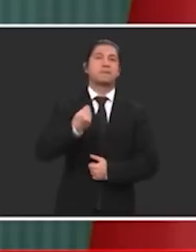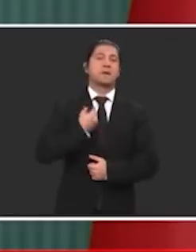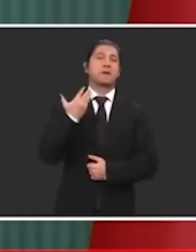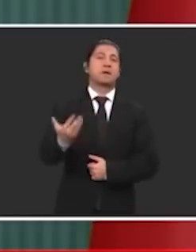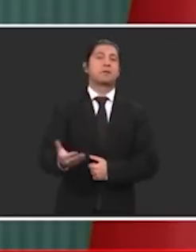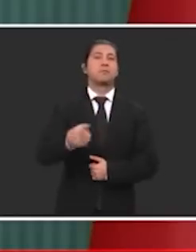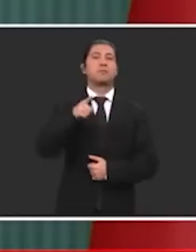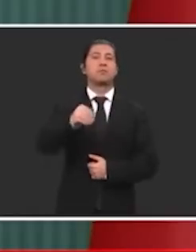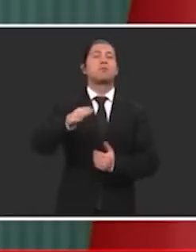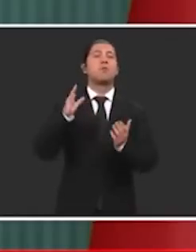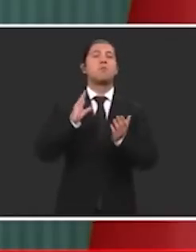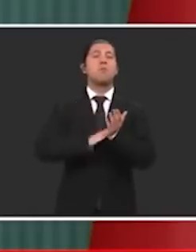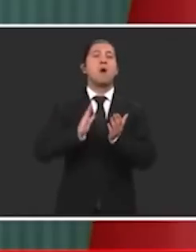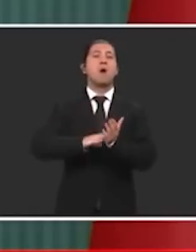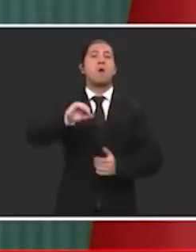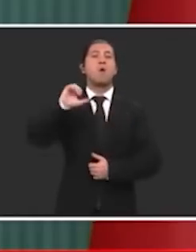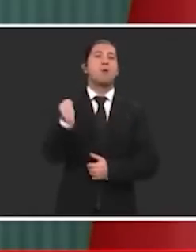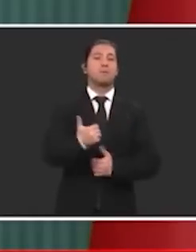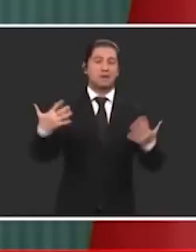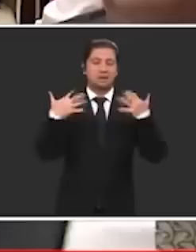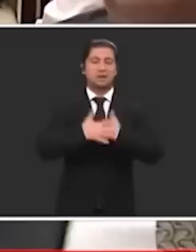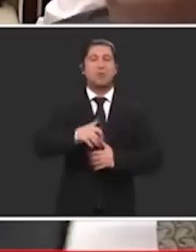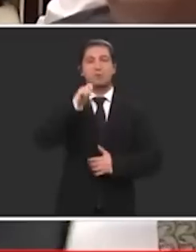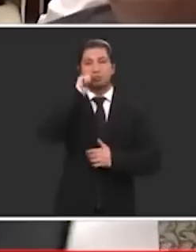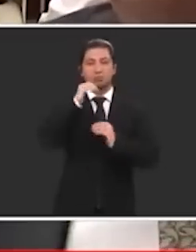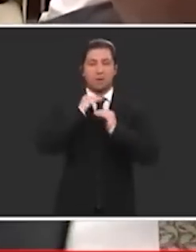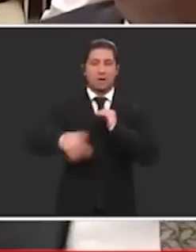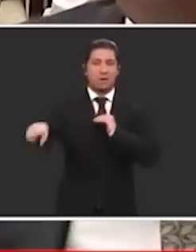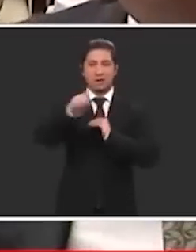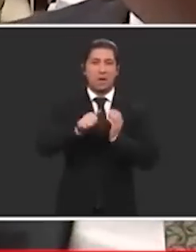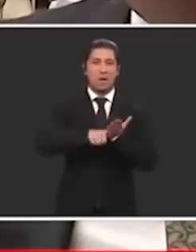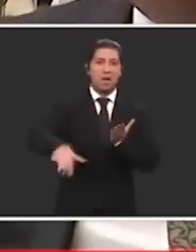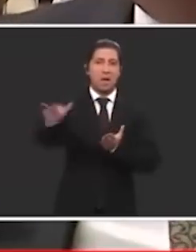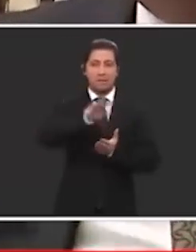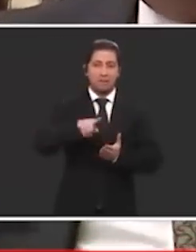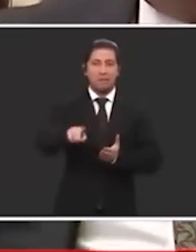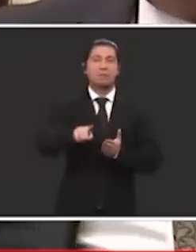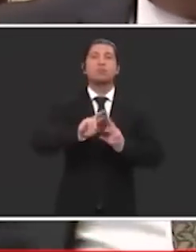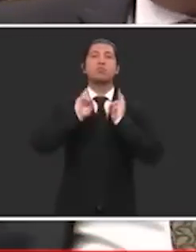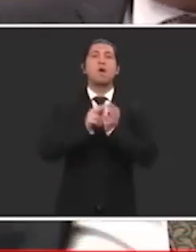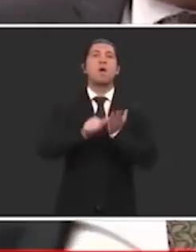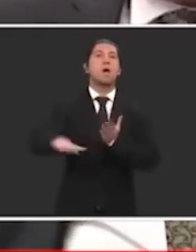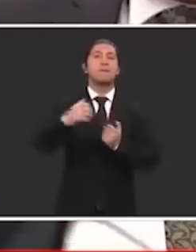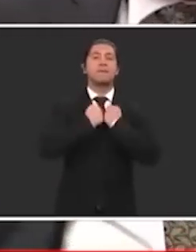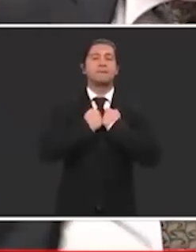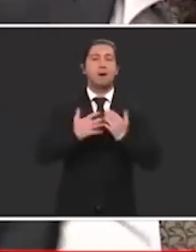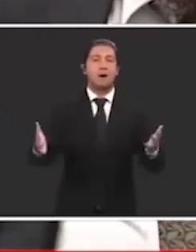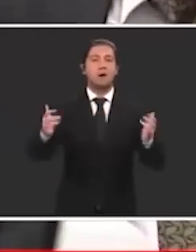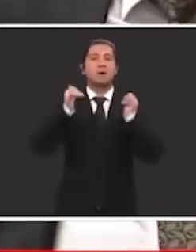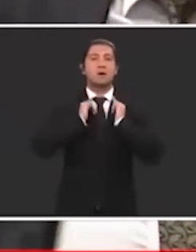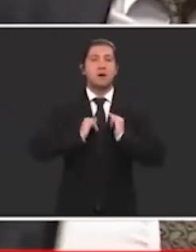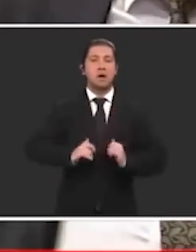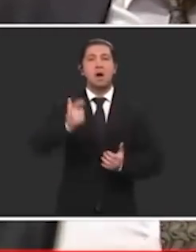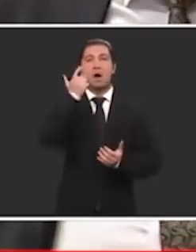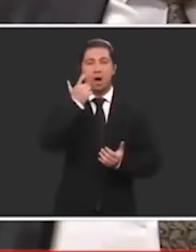Bu mübarek gecelerin Müslümanlarla birlikte insanlığın tamamının felahına, esenliğine,